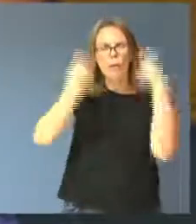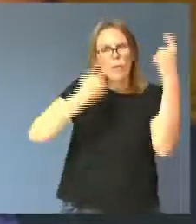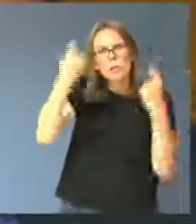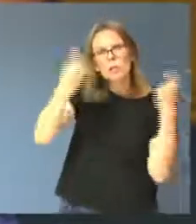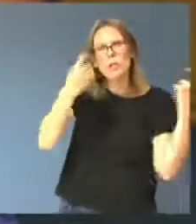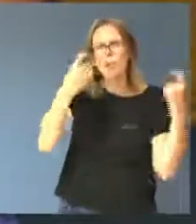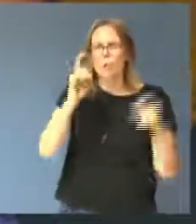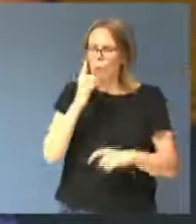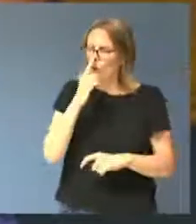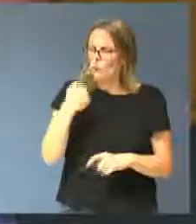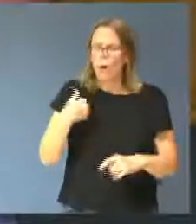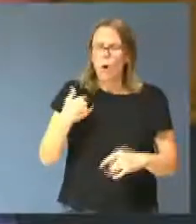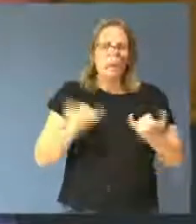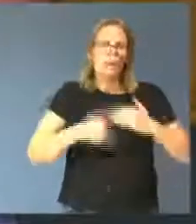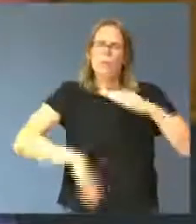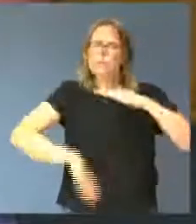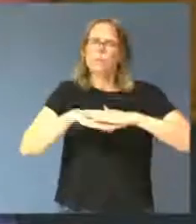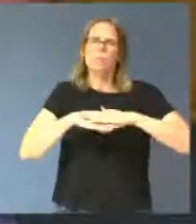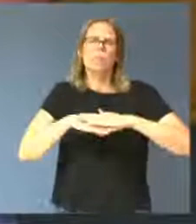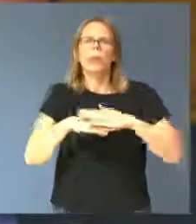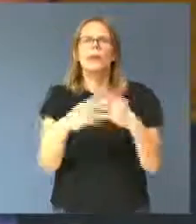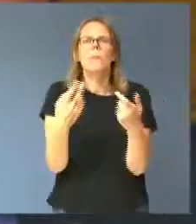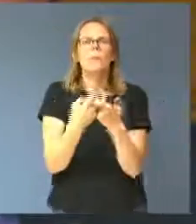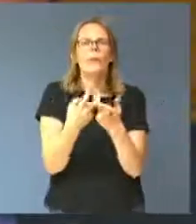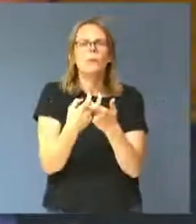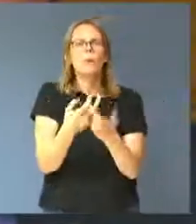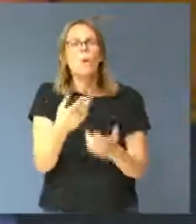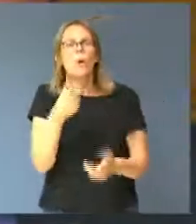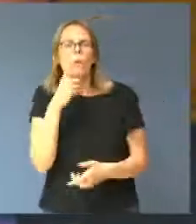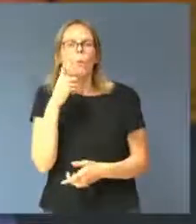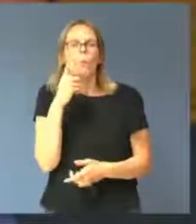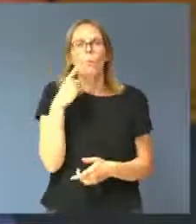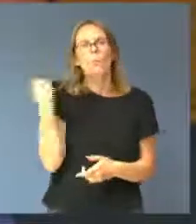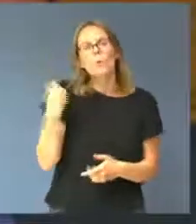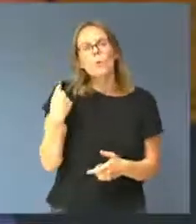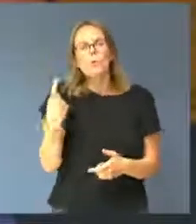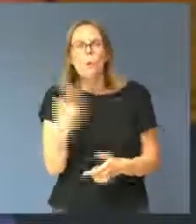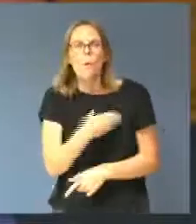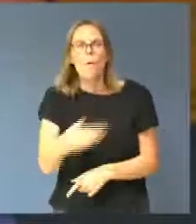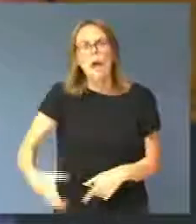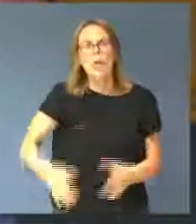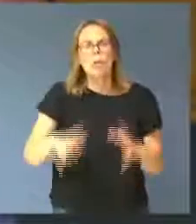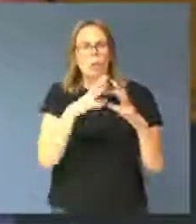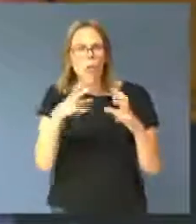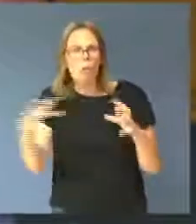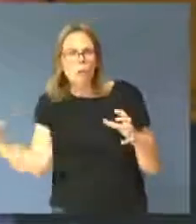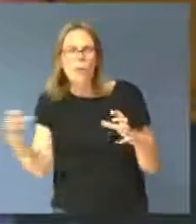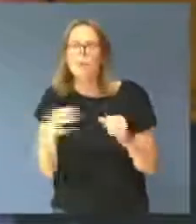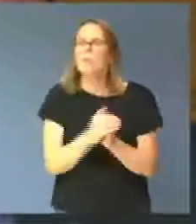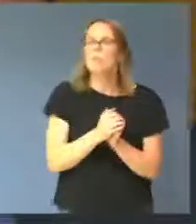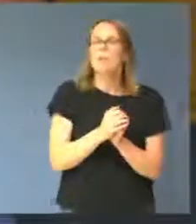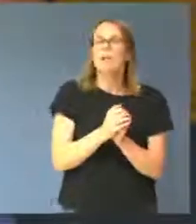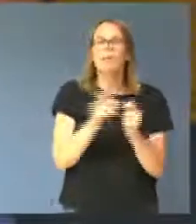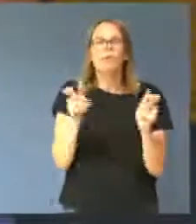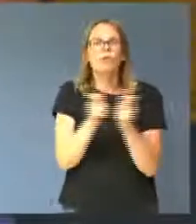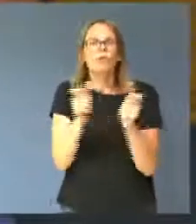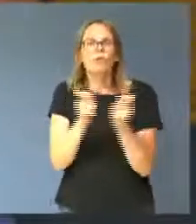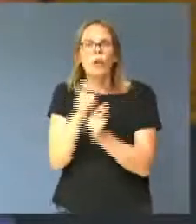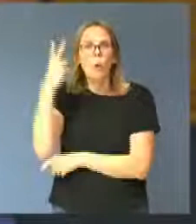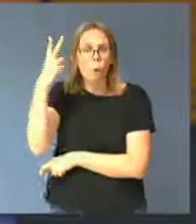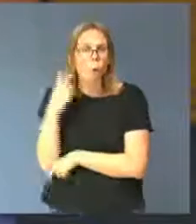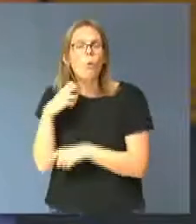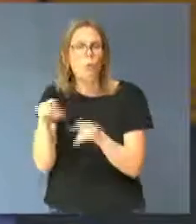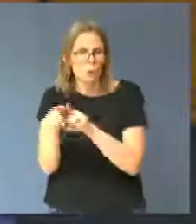l'accepter ». Je salue la position aussi courageuse du maire de Charleville, Boris Ravignon, le maire de Châteauroux. J'ai échangé également